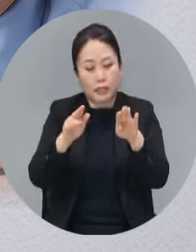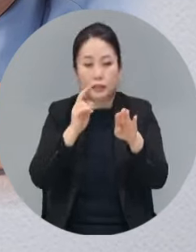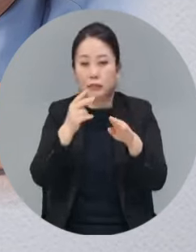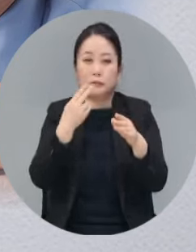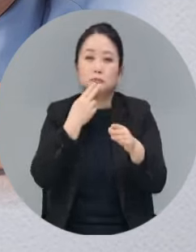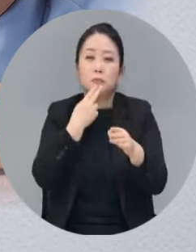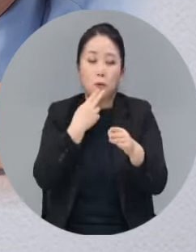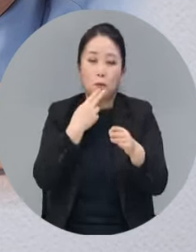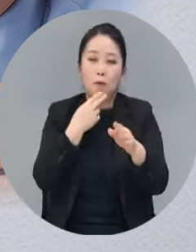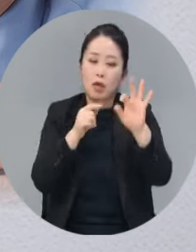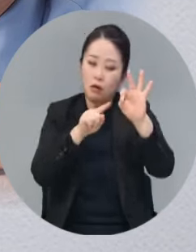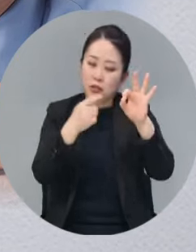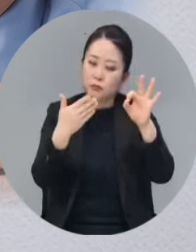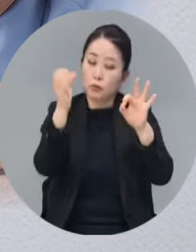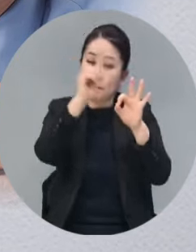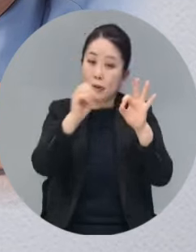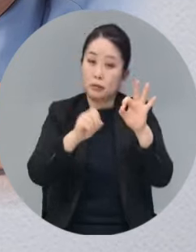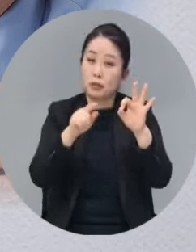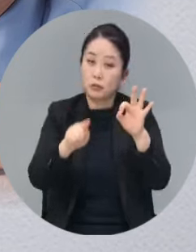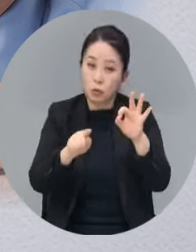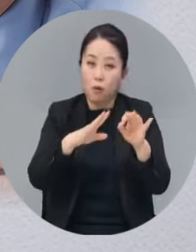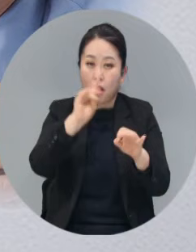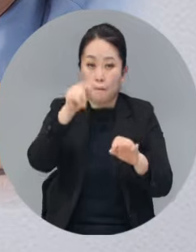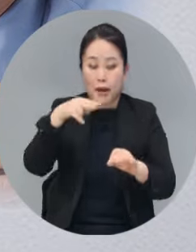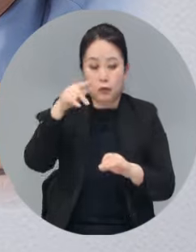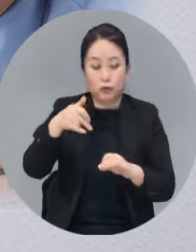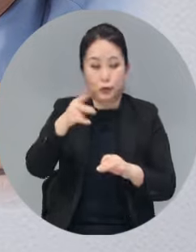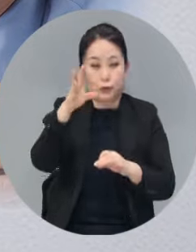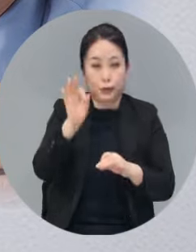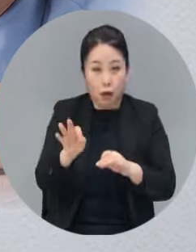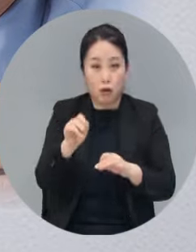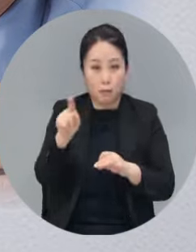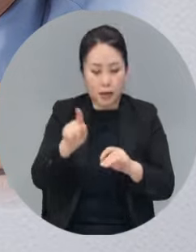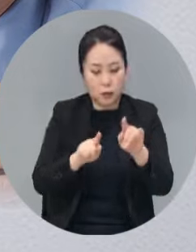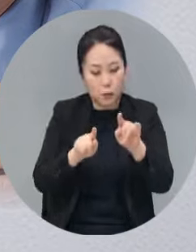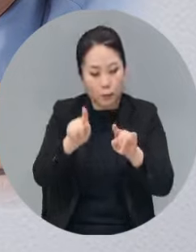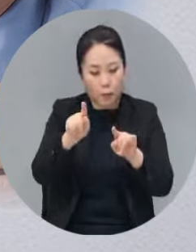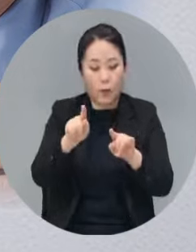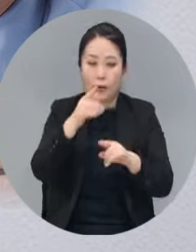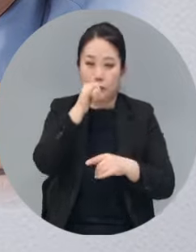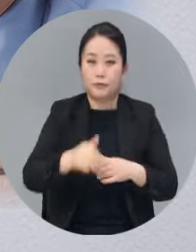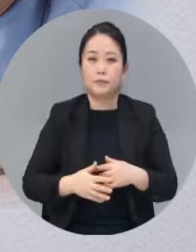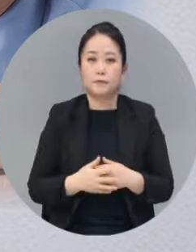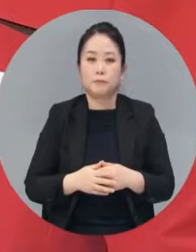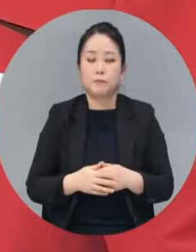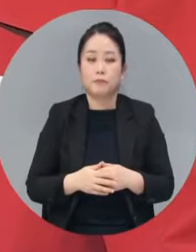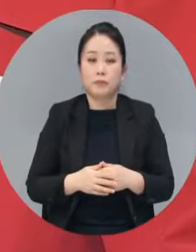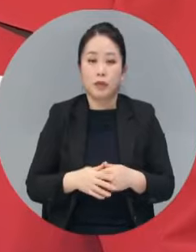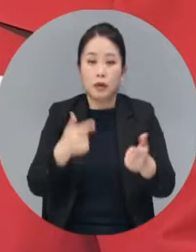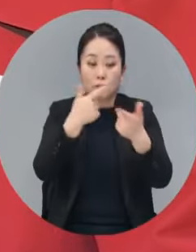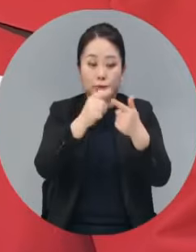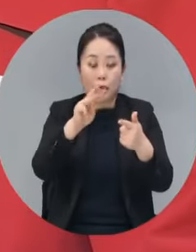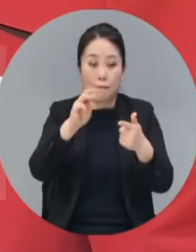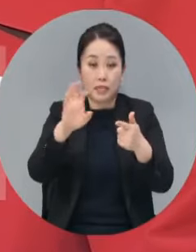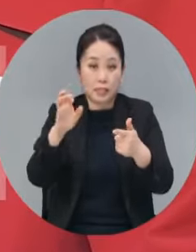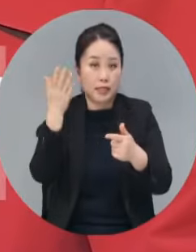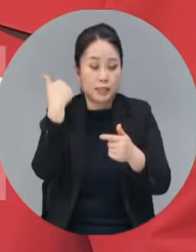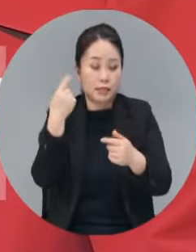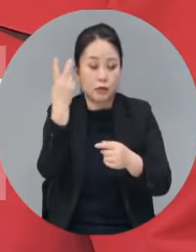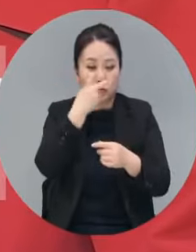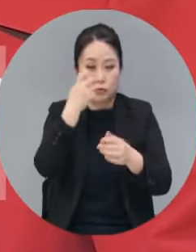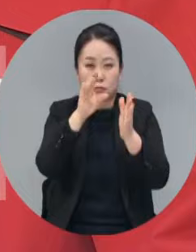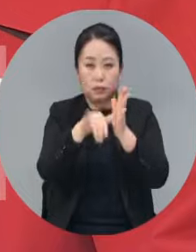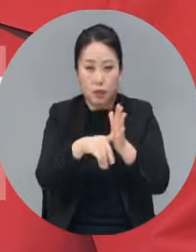불과 0.9%포인트, 박수영 후보가 오차 범위 내 우세를 보였습니다. 부산 MBC의 지난